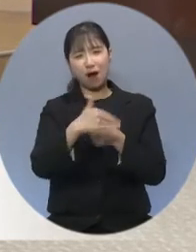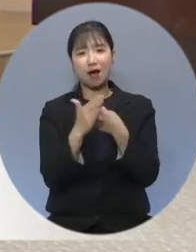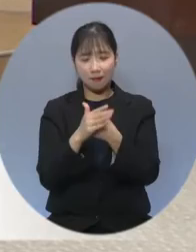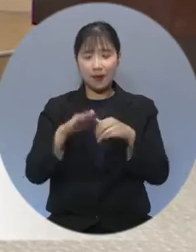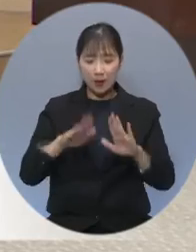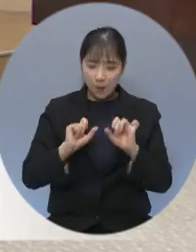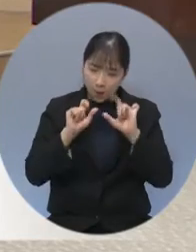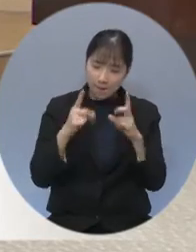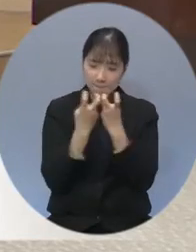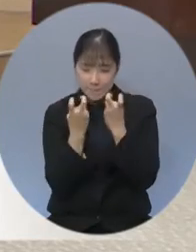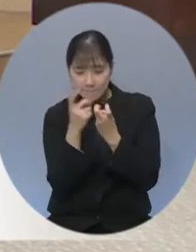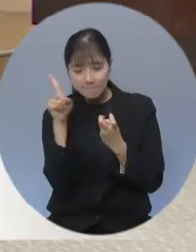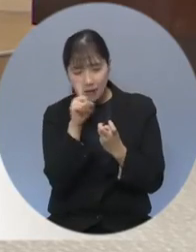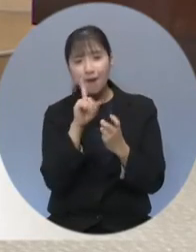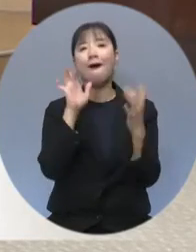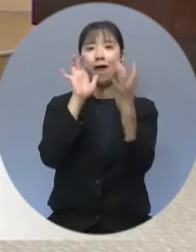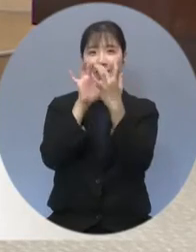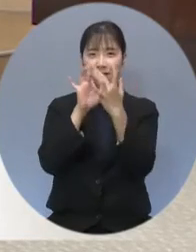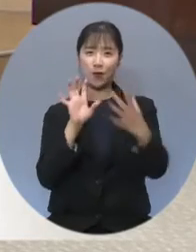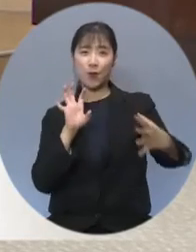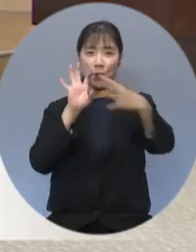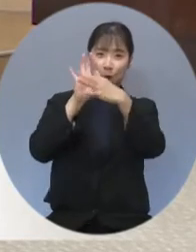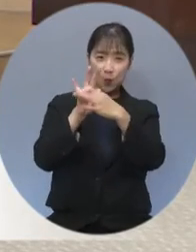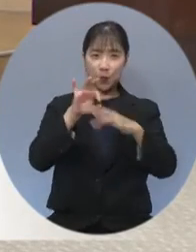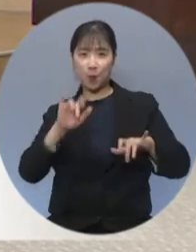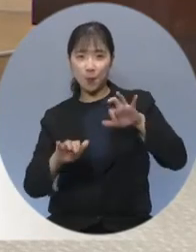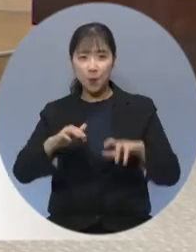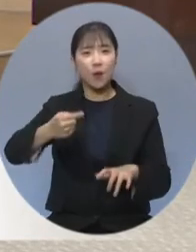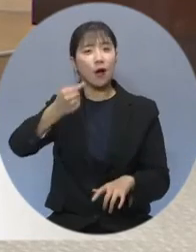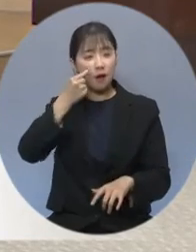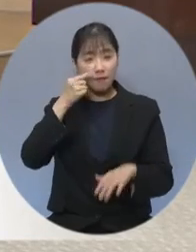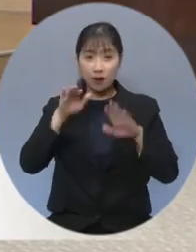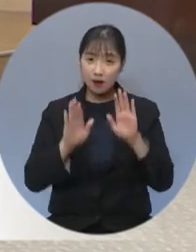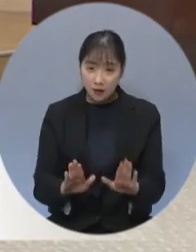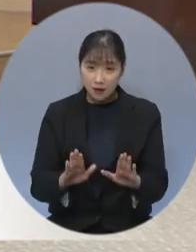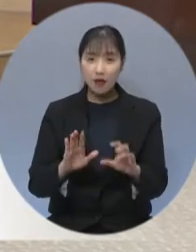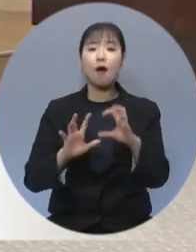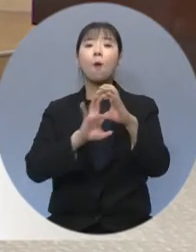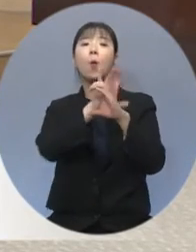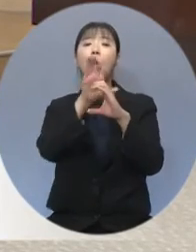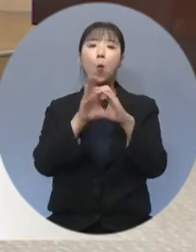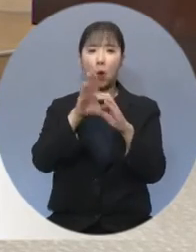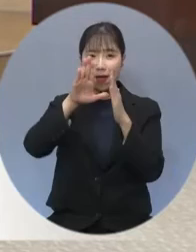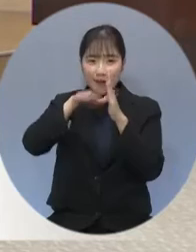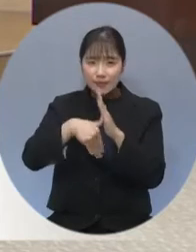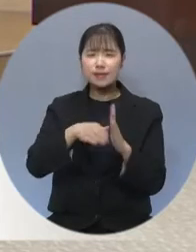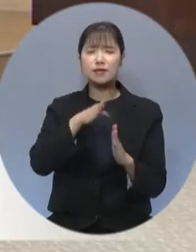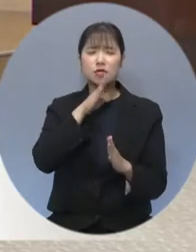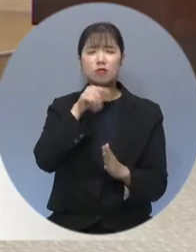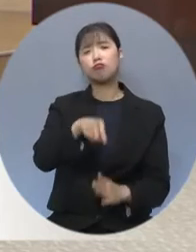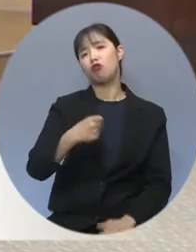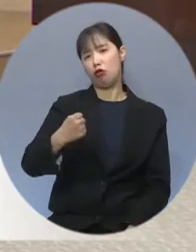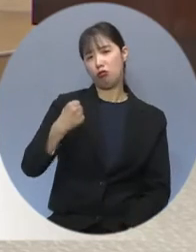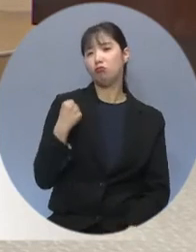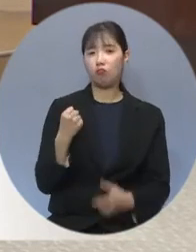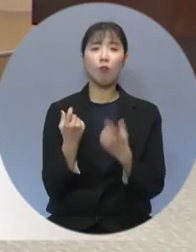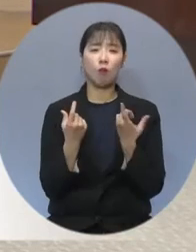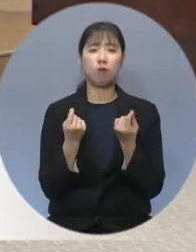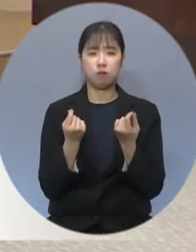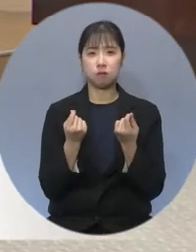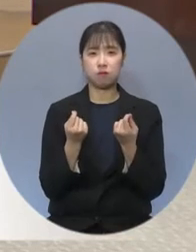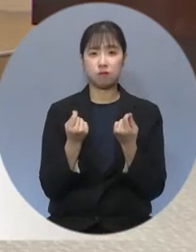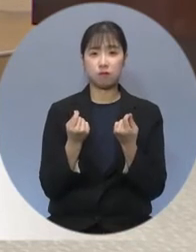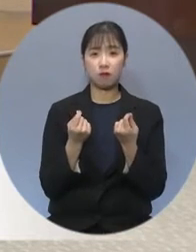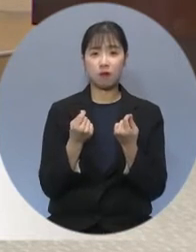올해 온라인으로 한번 해보자. 이게 어찌 보면 코로나 시대에 우리가 또 얻어낼 수 있는